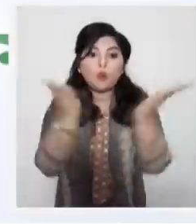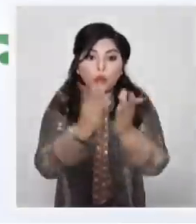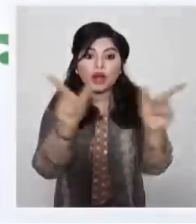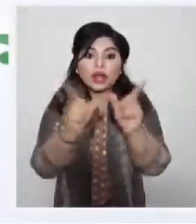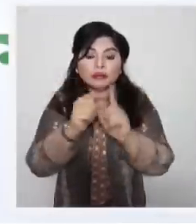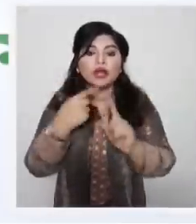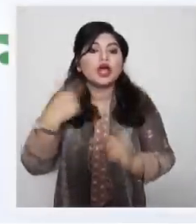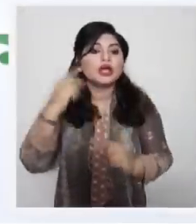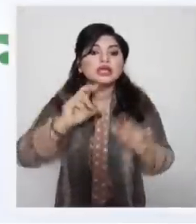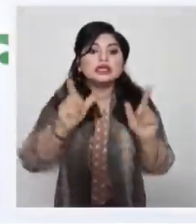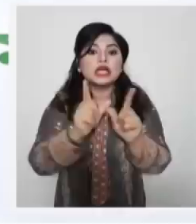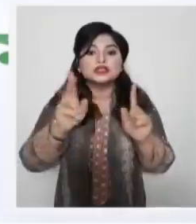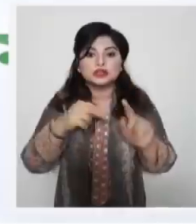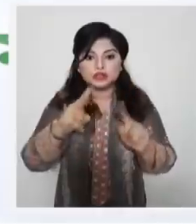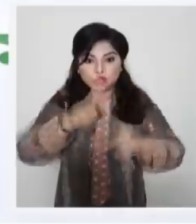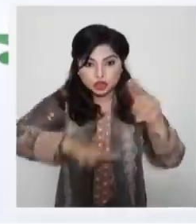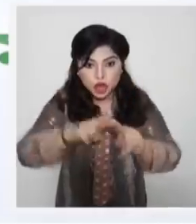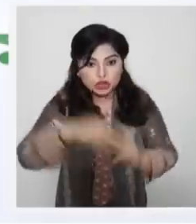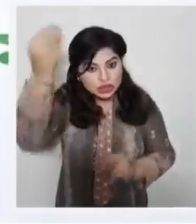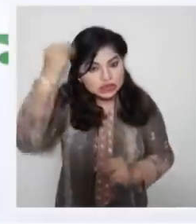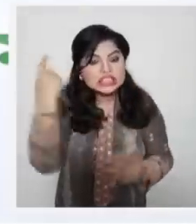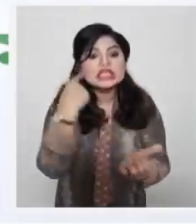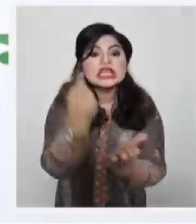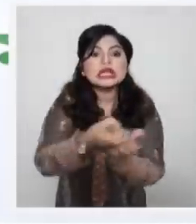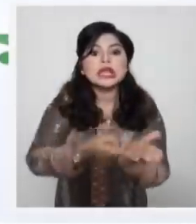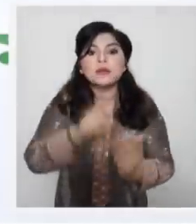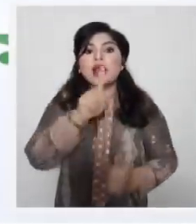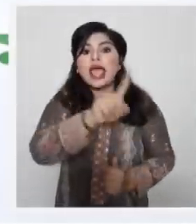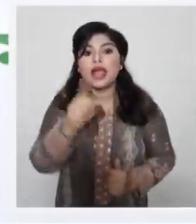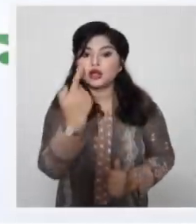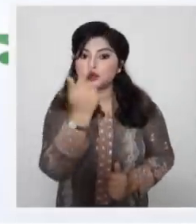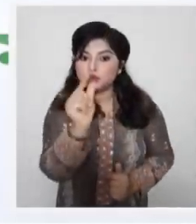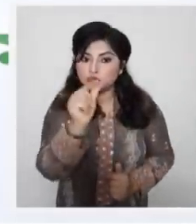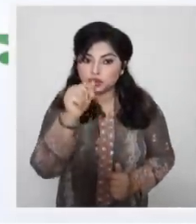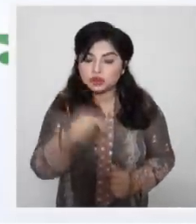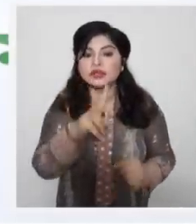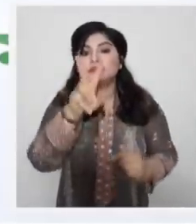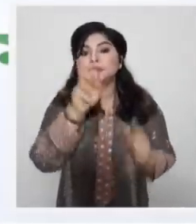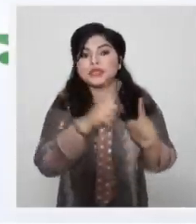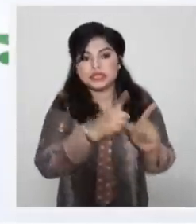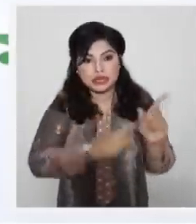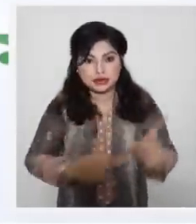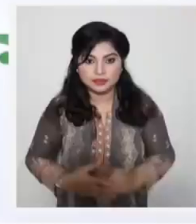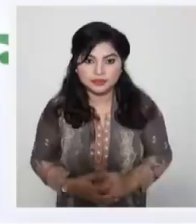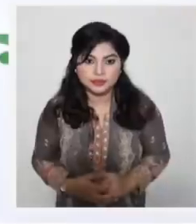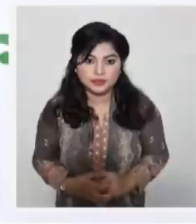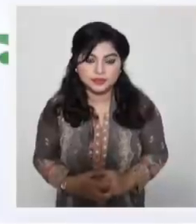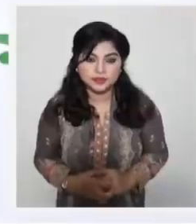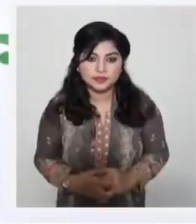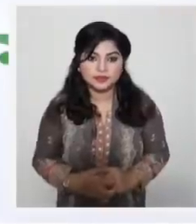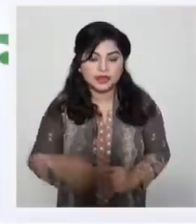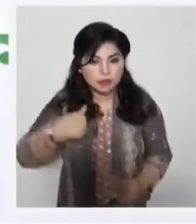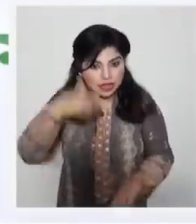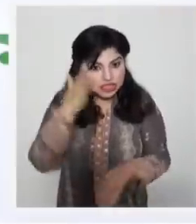413,372 জন। দক্ষিণ এশিয়া পরিস্থিতি এবং বিশ্ব পরিস্থিতি সংগ্রহ করা হয়েছে বিশ্ব স্বাস্থ্য সংস্থা সিচুয়েশন রিপোর্ট